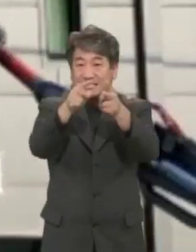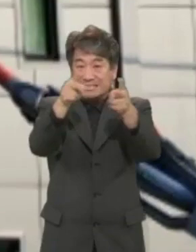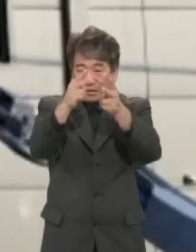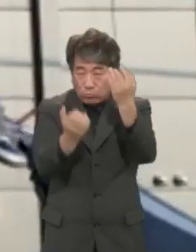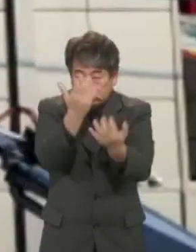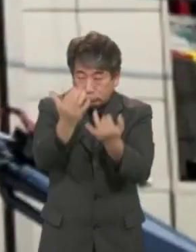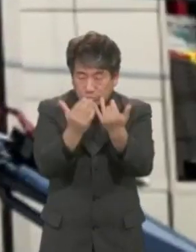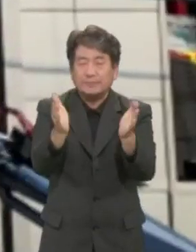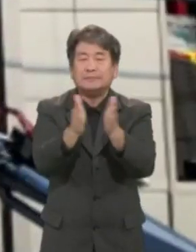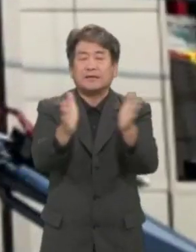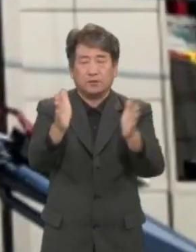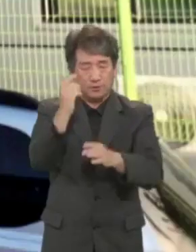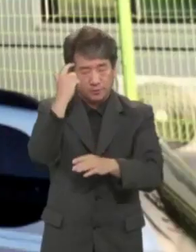것으로 보고 있습니다